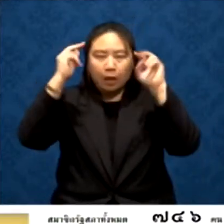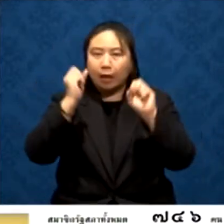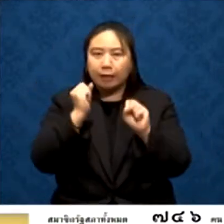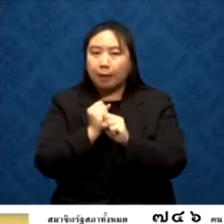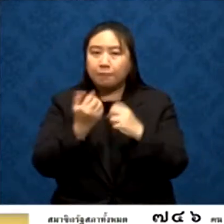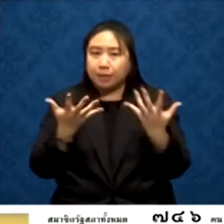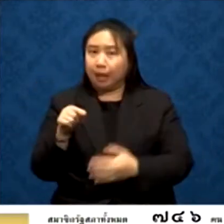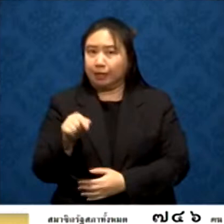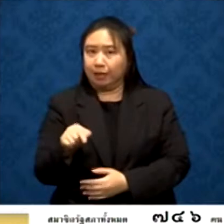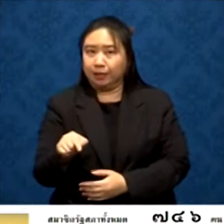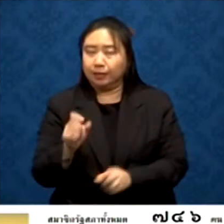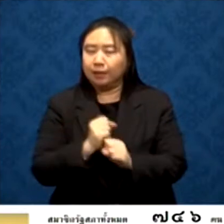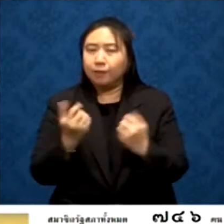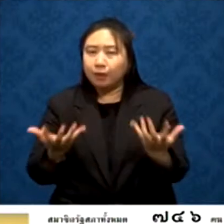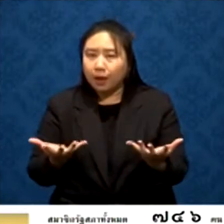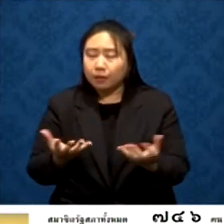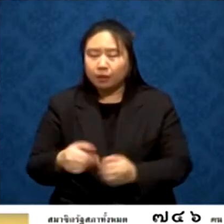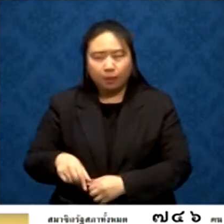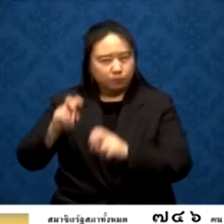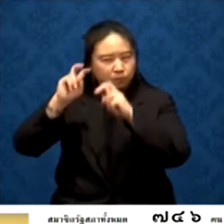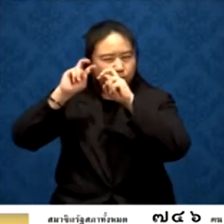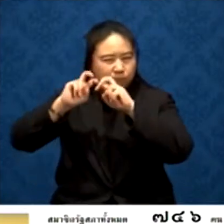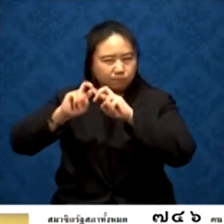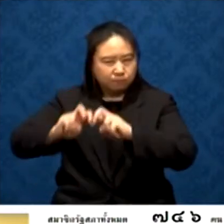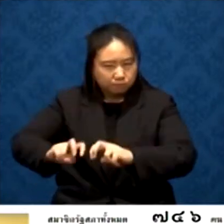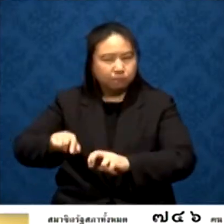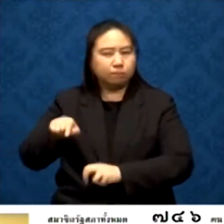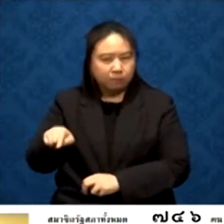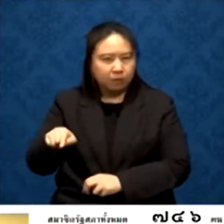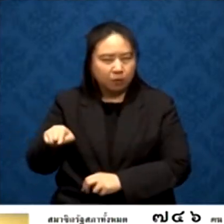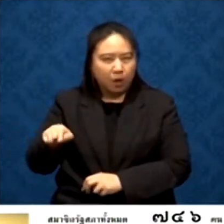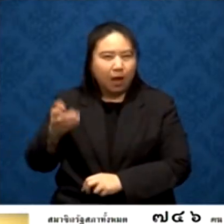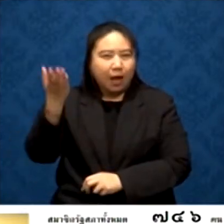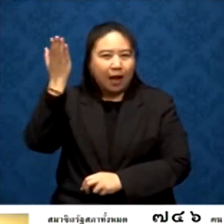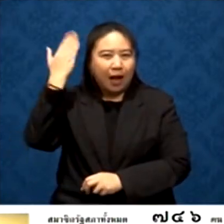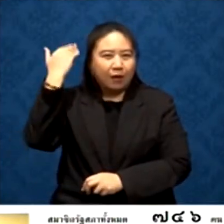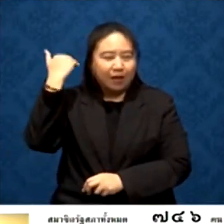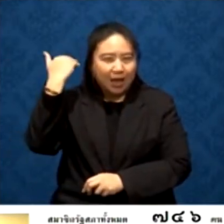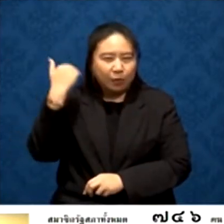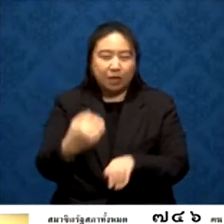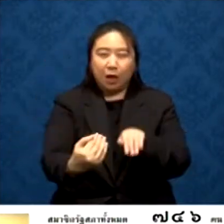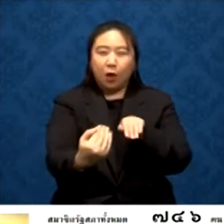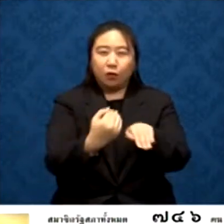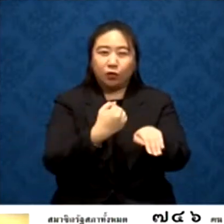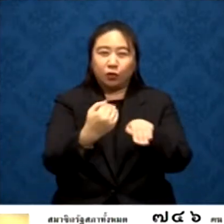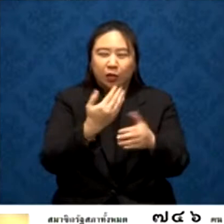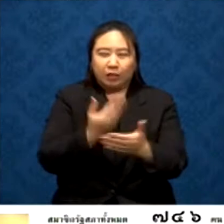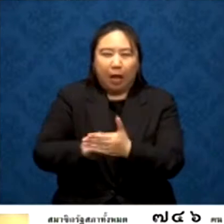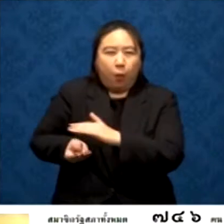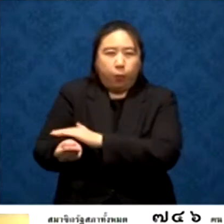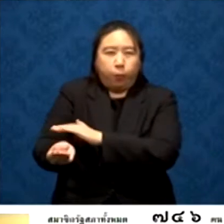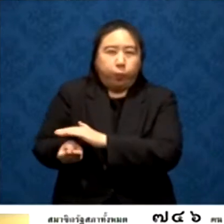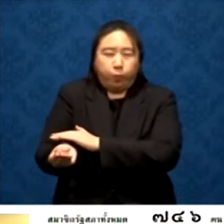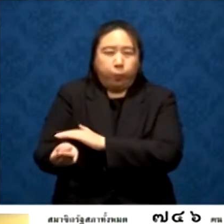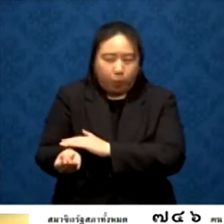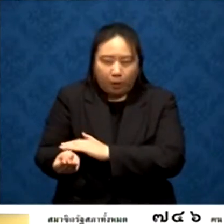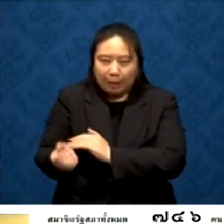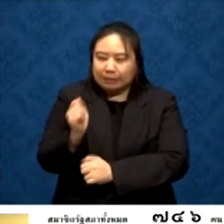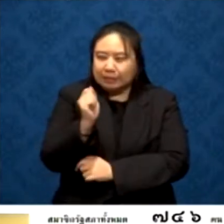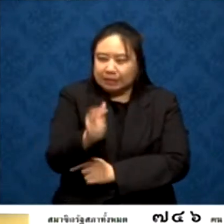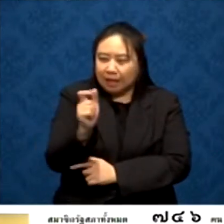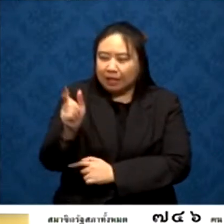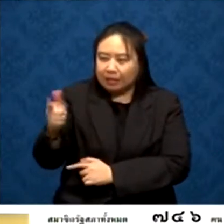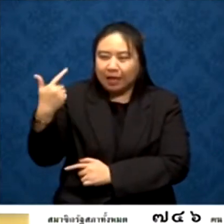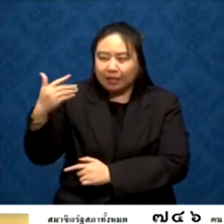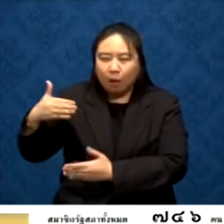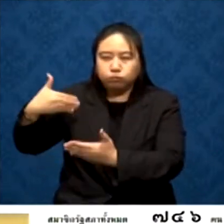ครับท่านจะสืบสาวไหมครับว่าไอ้สวยทางหลวงที่มีการจ่ายกันไปเนี่ยมันสุดท้ายไปถึงใครบ้างจ